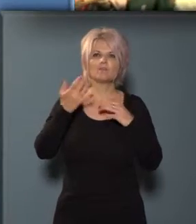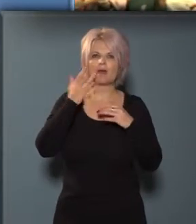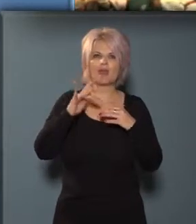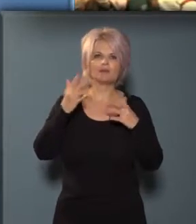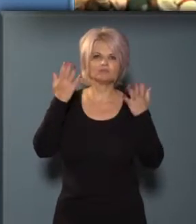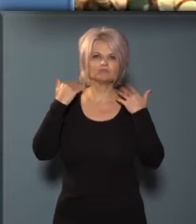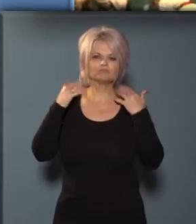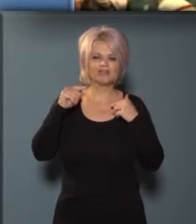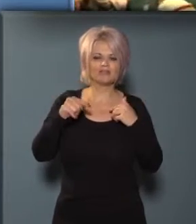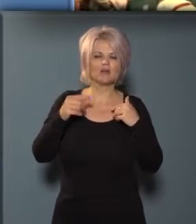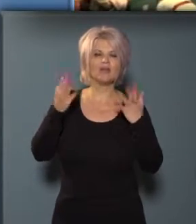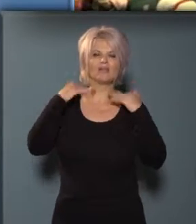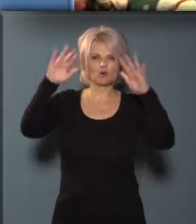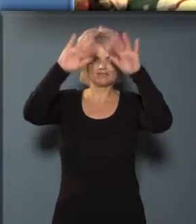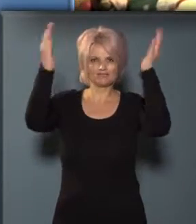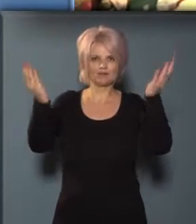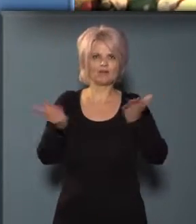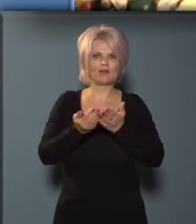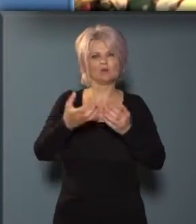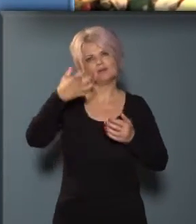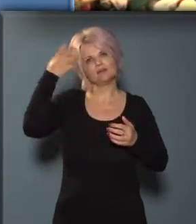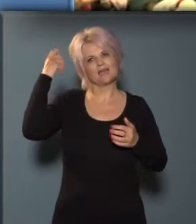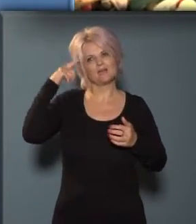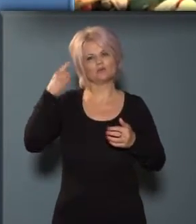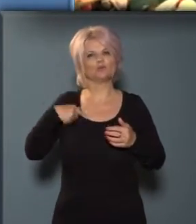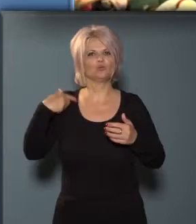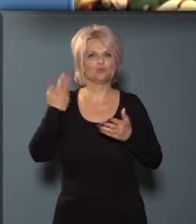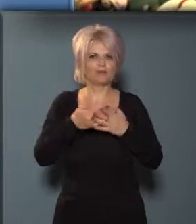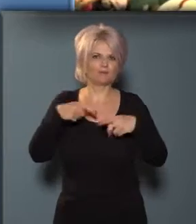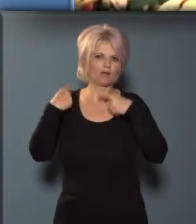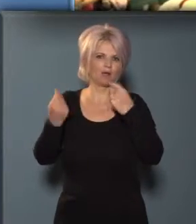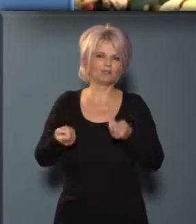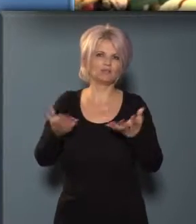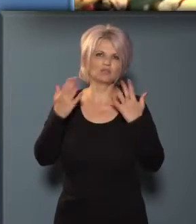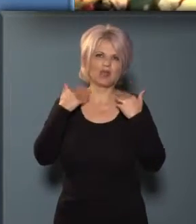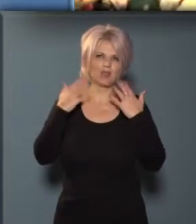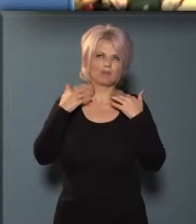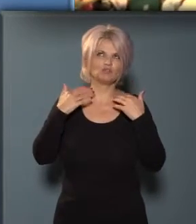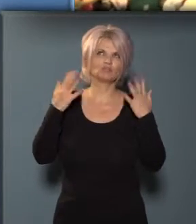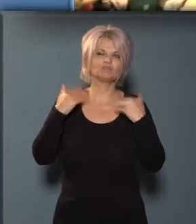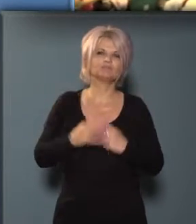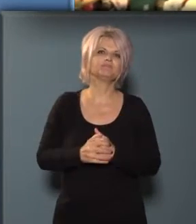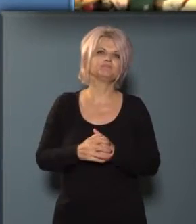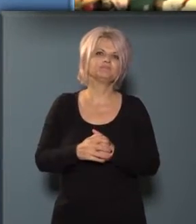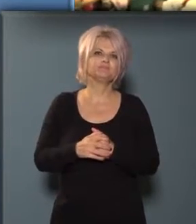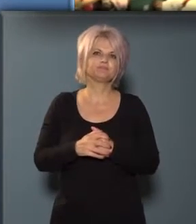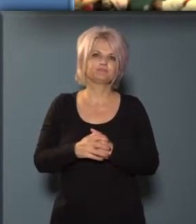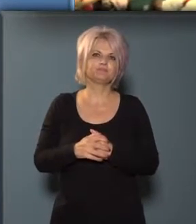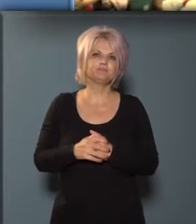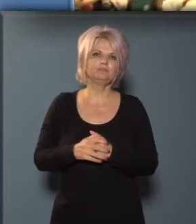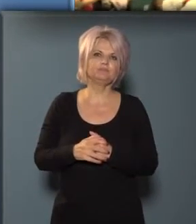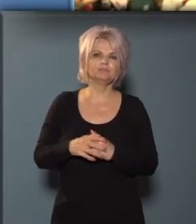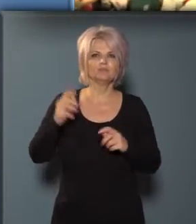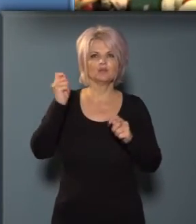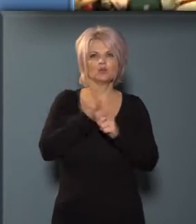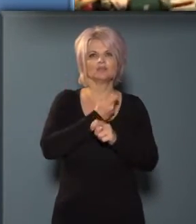ezzel a légkondicionáló berendezéssel nyáron is ki tudjuk adni, és egy kellemes klímával tudjuk várni a bérlőket. Emellett